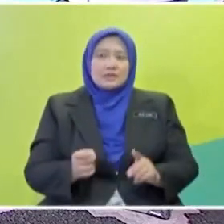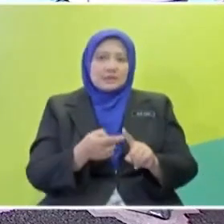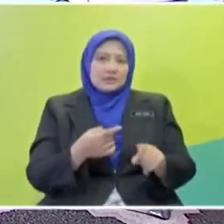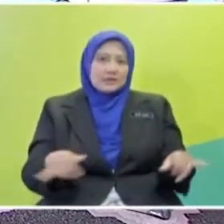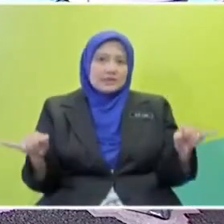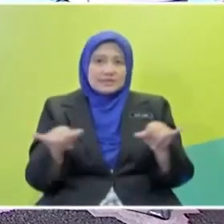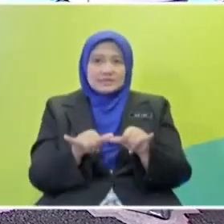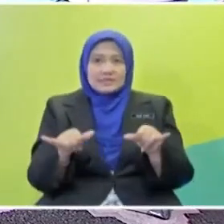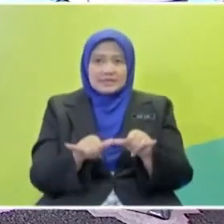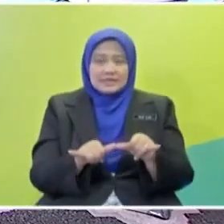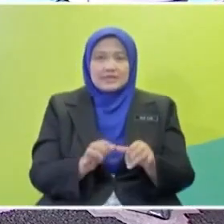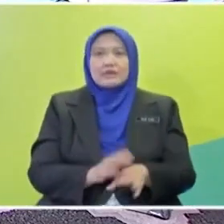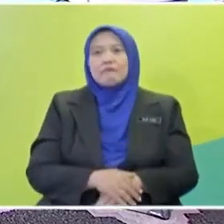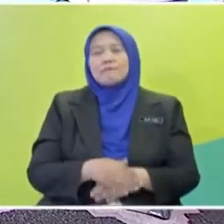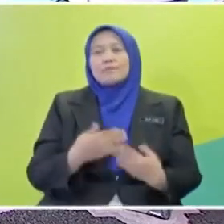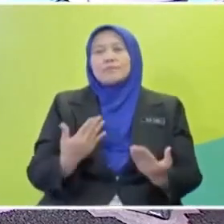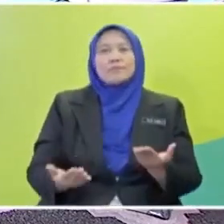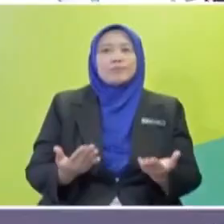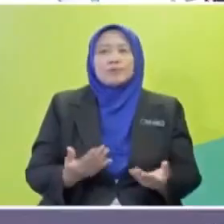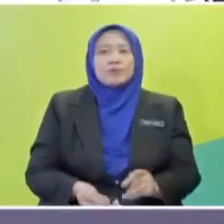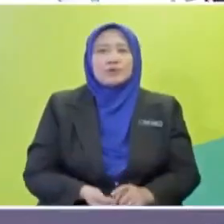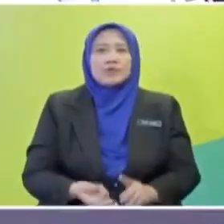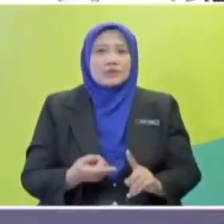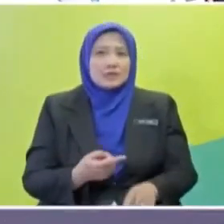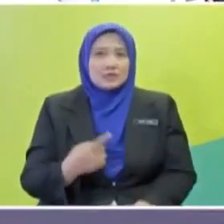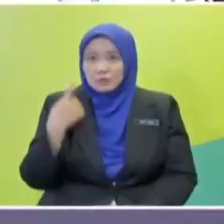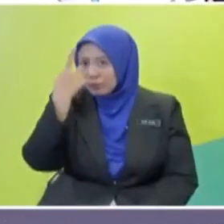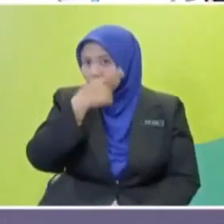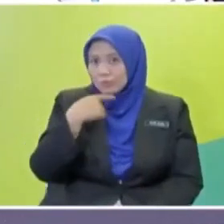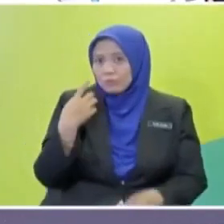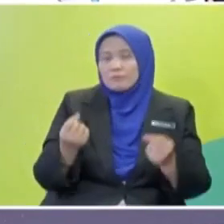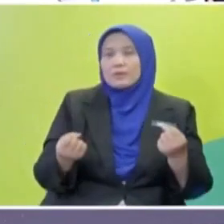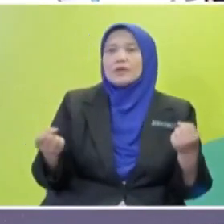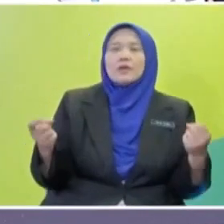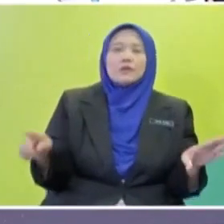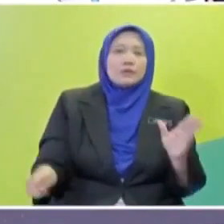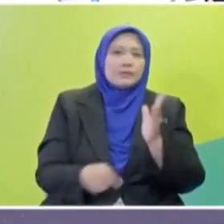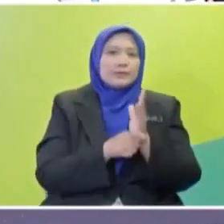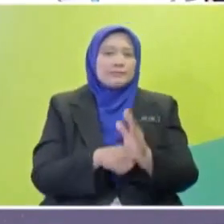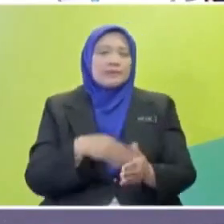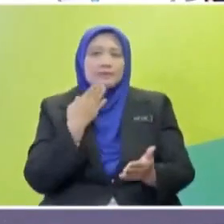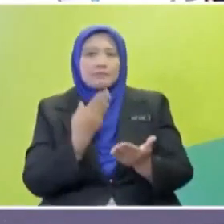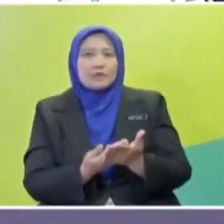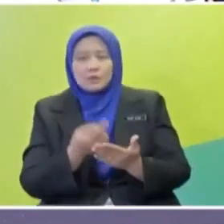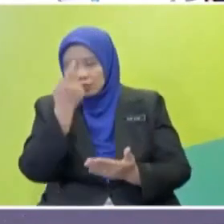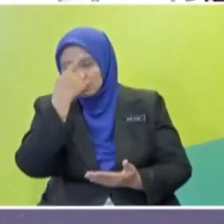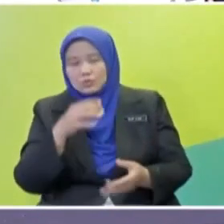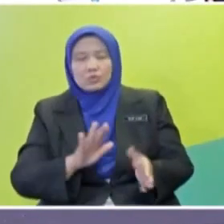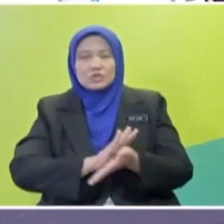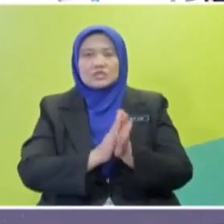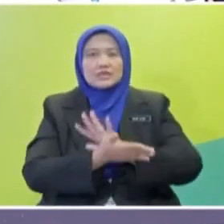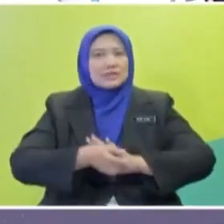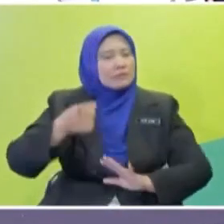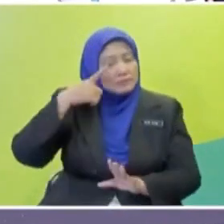Tak semestinya pada dari segi saiz je Syafika. Mungkin dari segi rupa, okay, Syafika nak tambah baik. Okay, mungkin nak bagi lebih menarik ke. Macam tadi